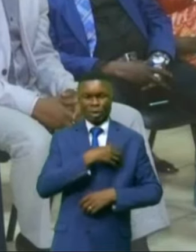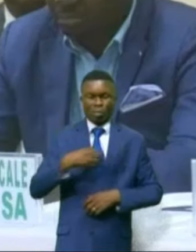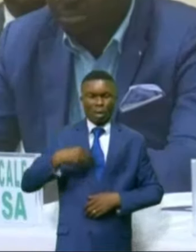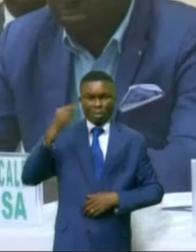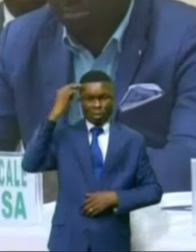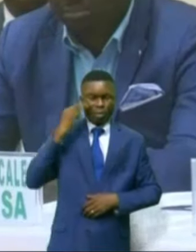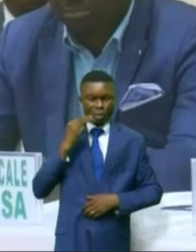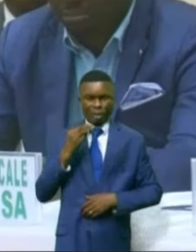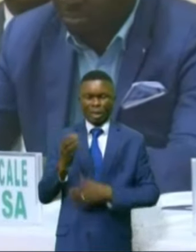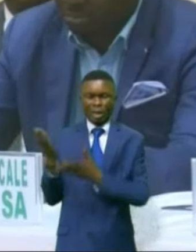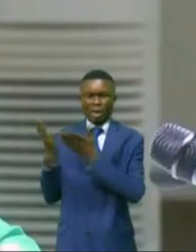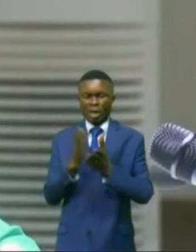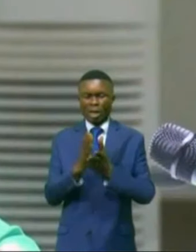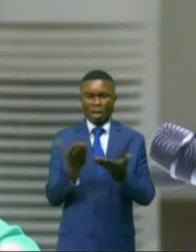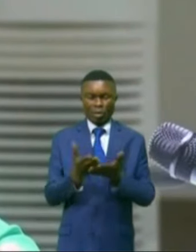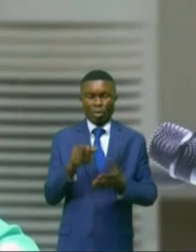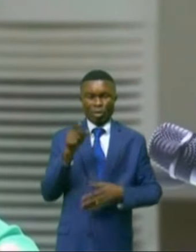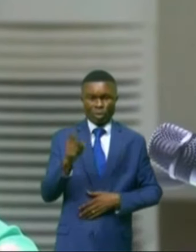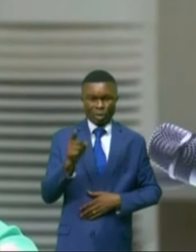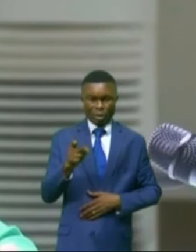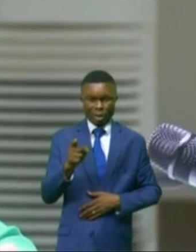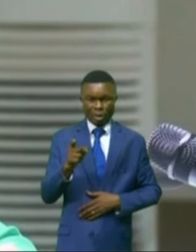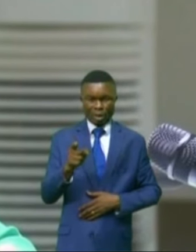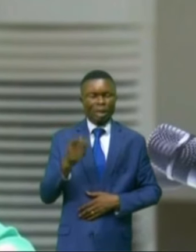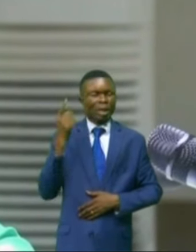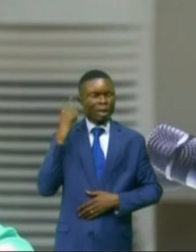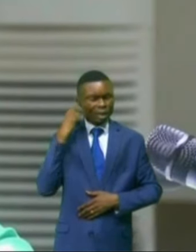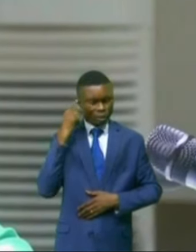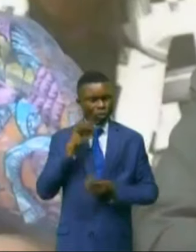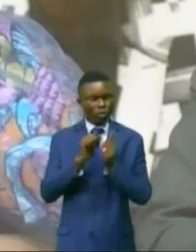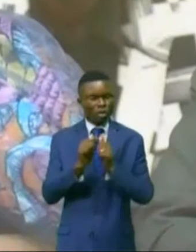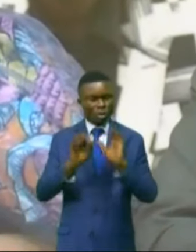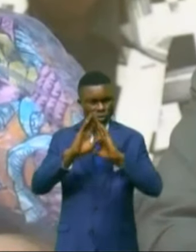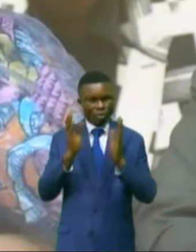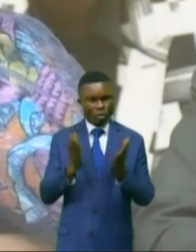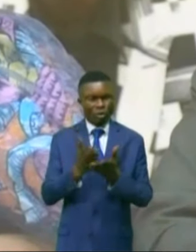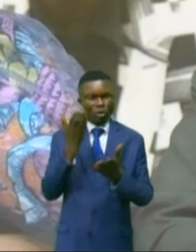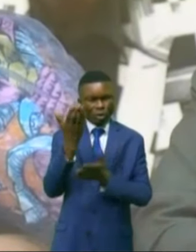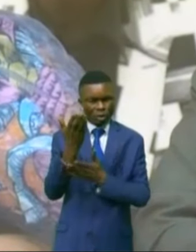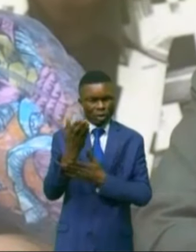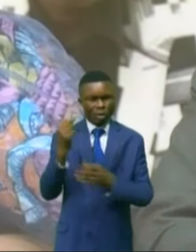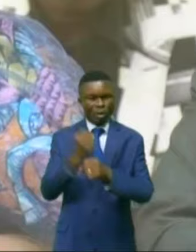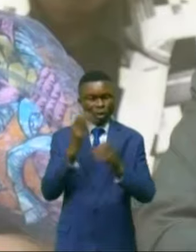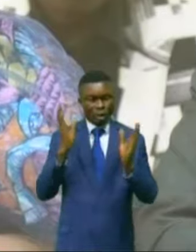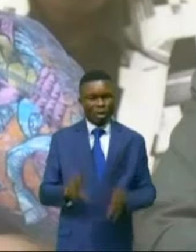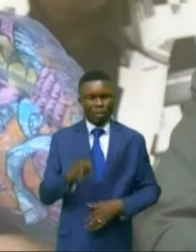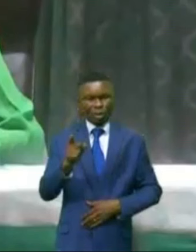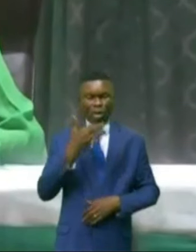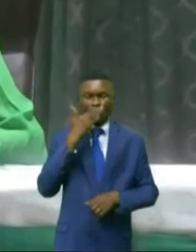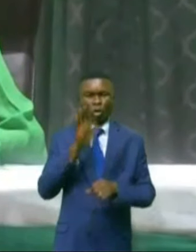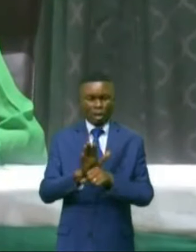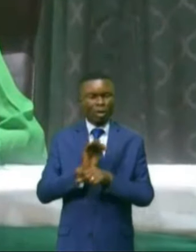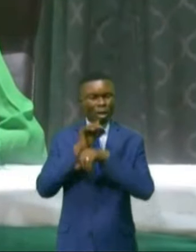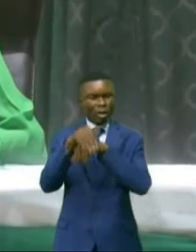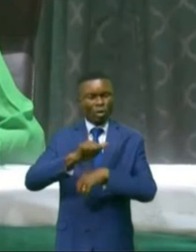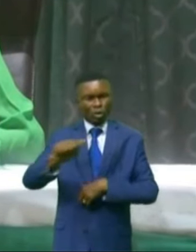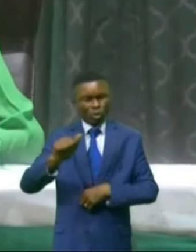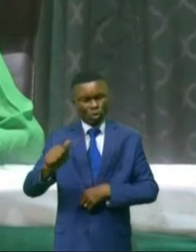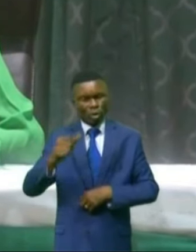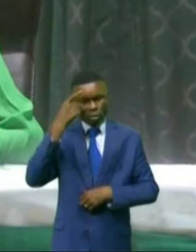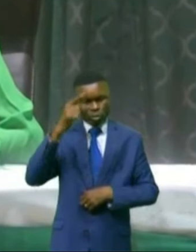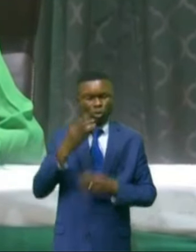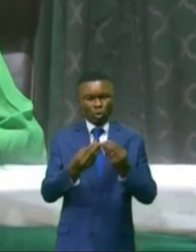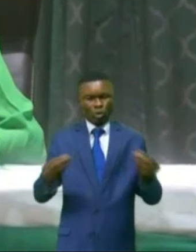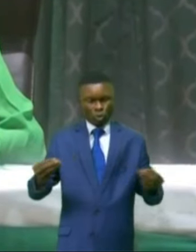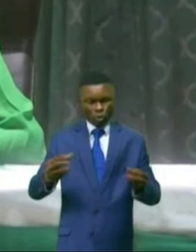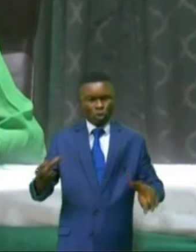entreprises publiques, la princesse Adel Kainda Maïna, qui prêtait une oreille attentive à la demande de ses invités, a promis de s'investir à fond pour que la